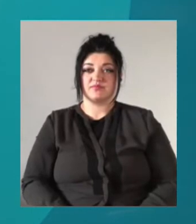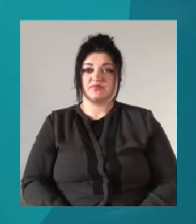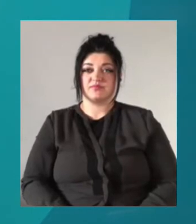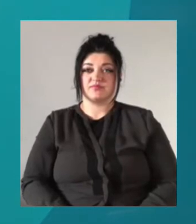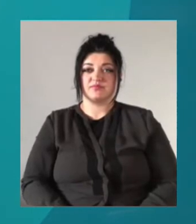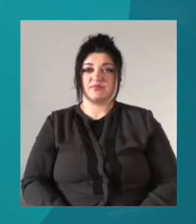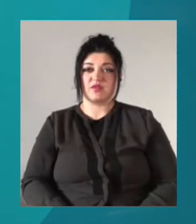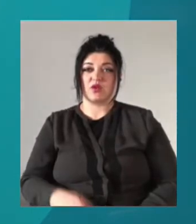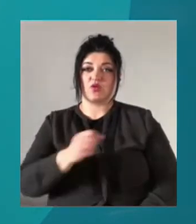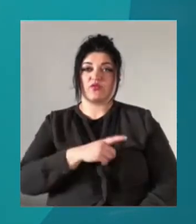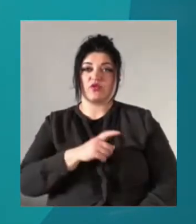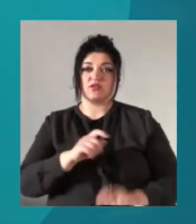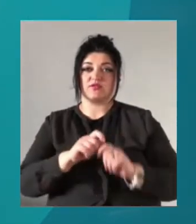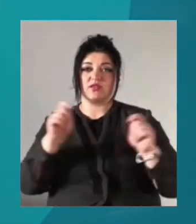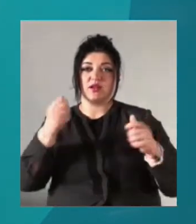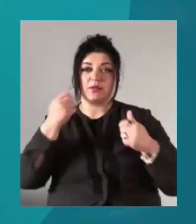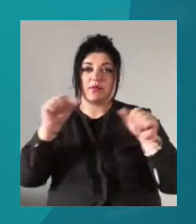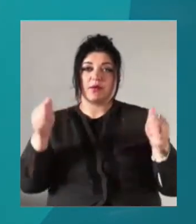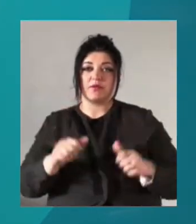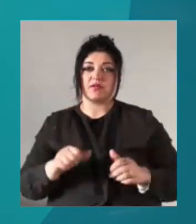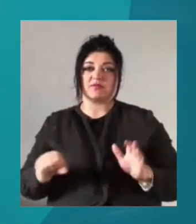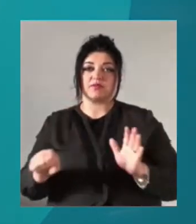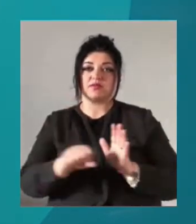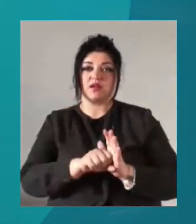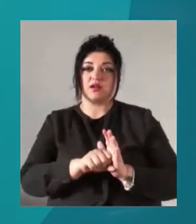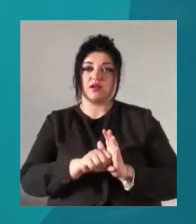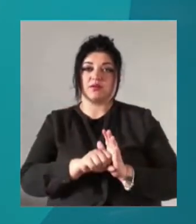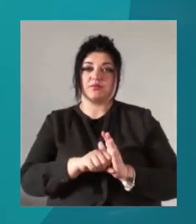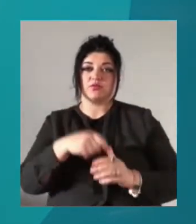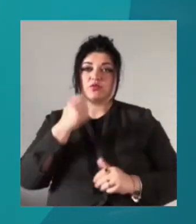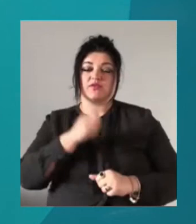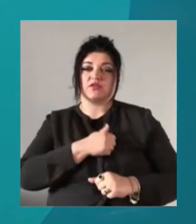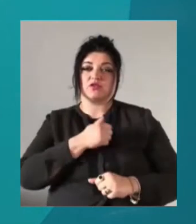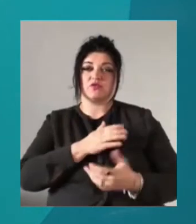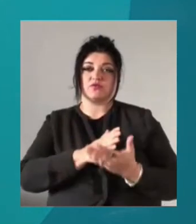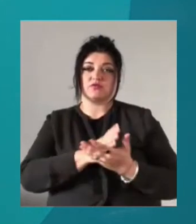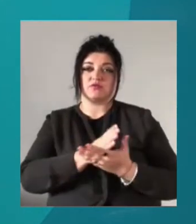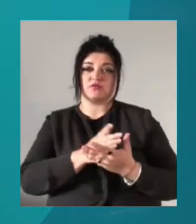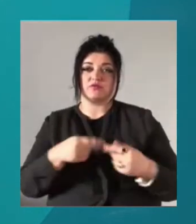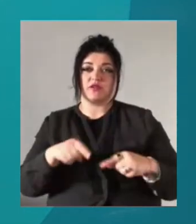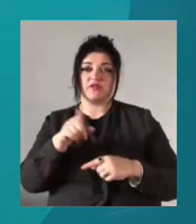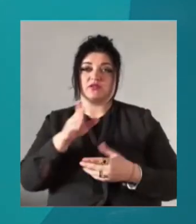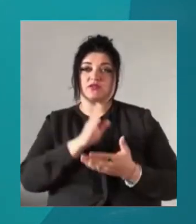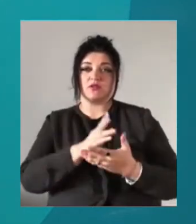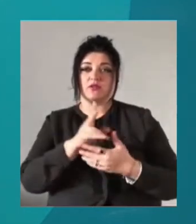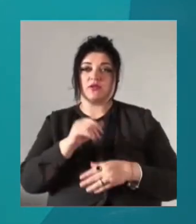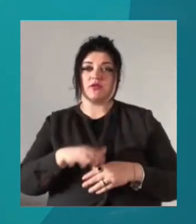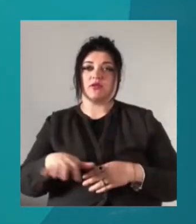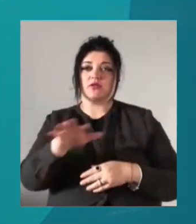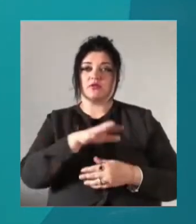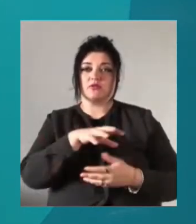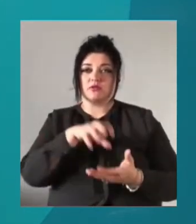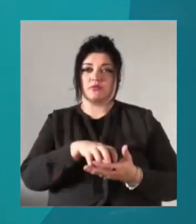В Одесі відкрили пам'ятник загиблим на Донбасі українським військовослужбовцям. Він знаходиться на території штабу оперативного